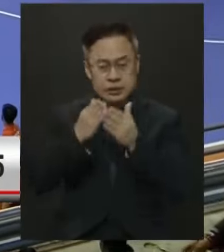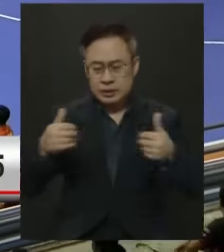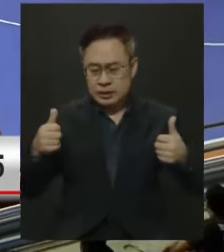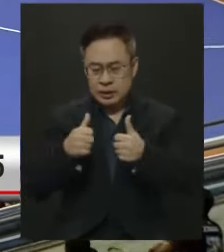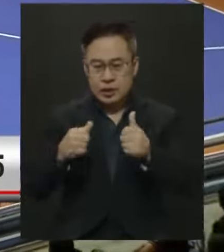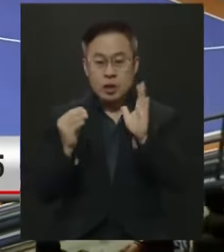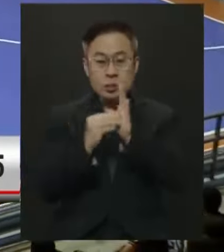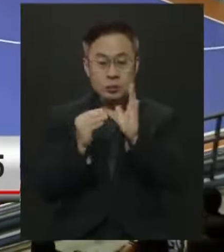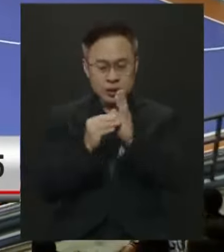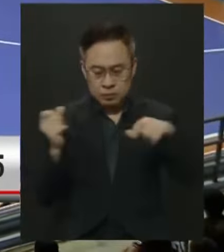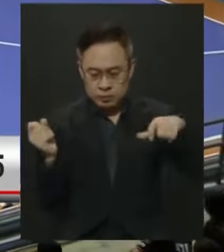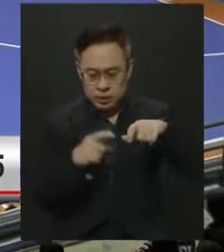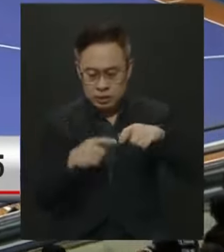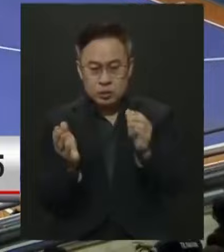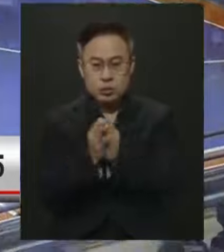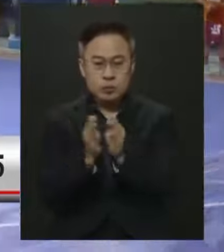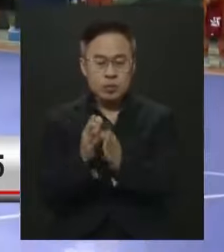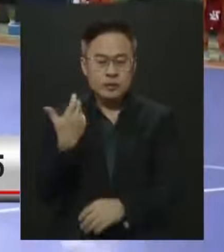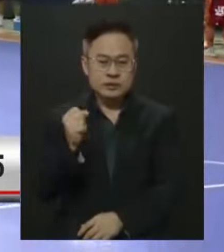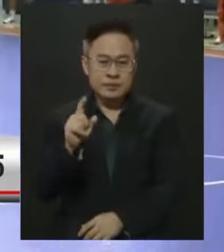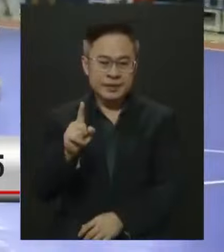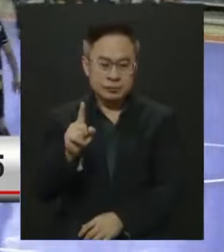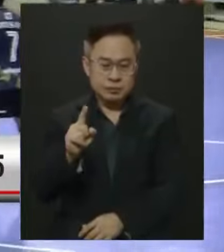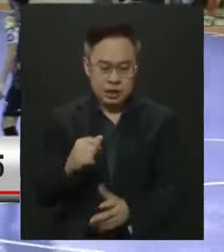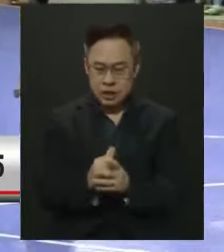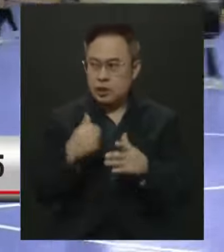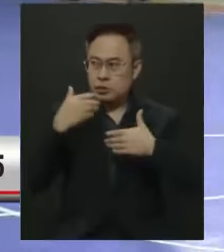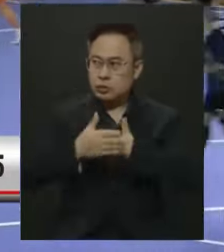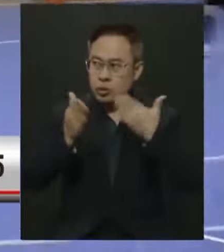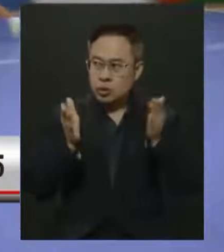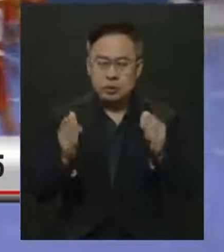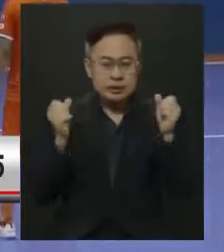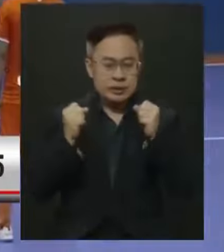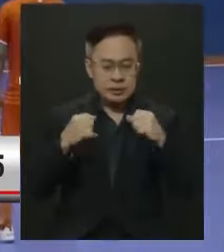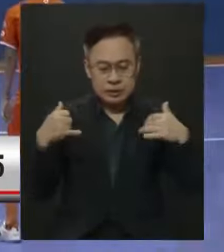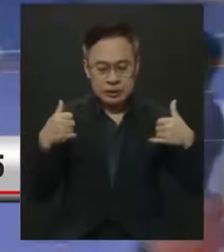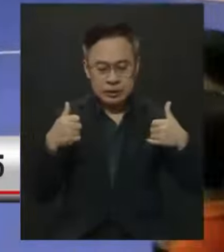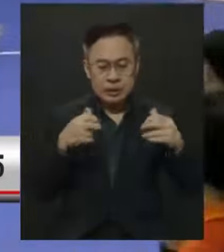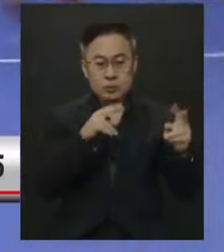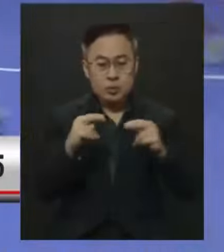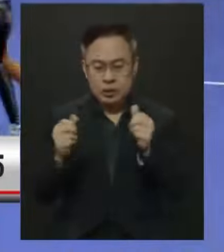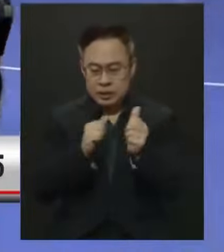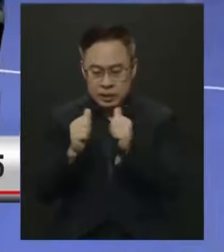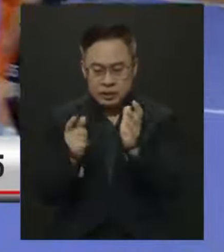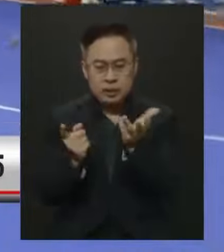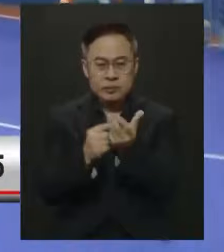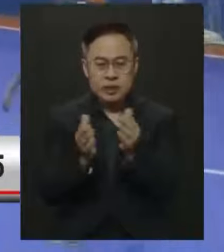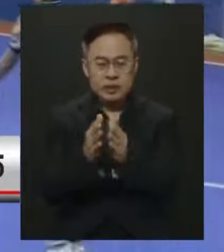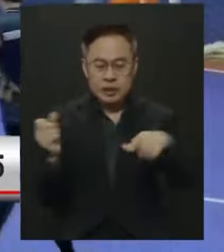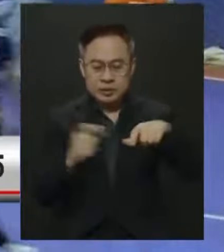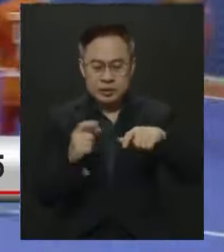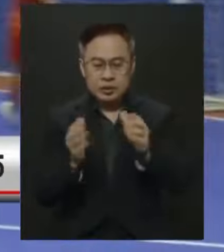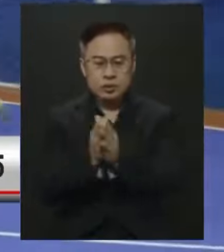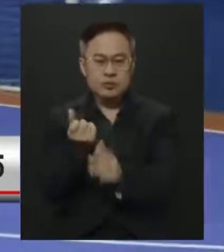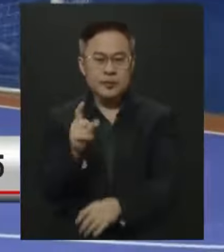พ้ให้กับแบงคอก BTS ไป1ต่อ10แล้วก็เกมที่ห้องเย็นท่าข้ามเนี่ยชนะนนทบุรีฟุตซอลคลับไป11ต่อ0นะ2